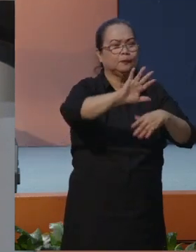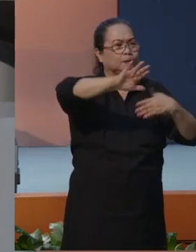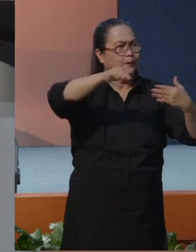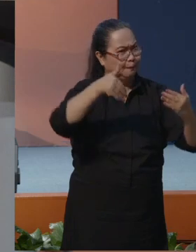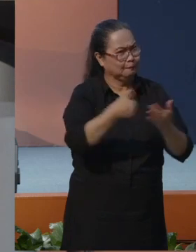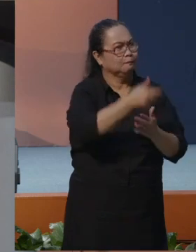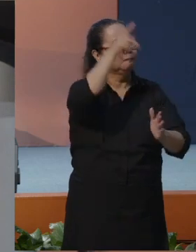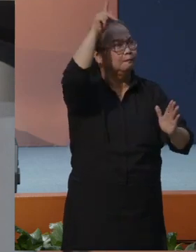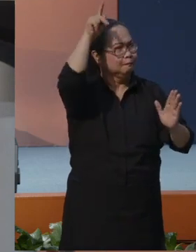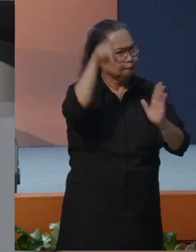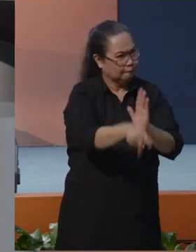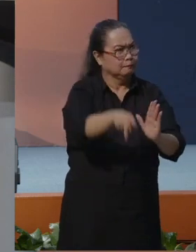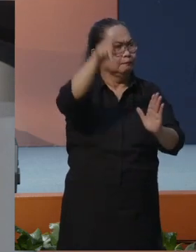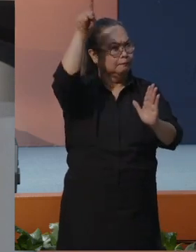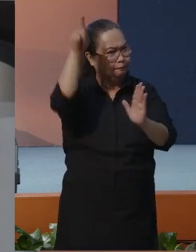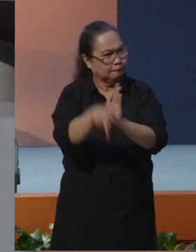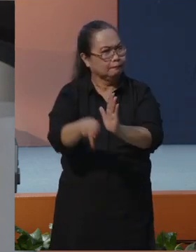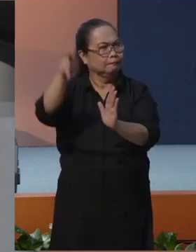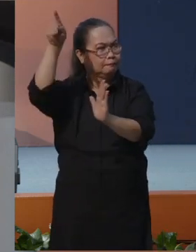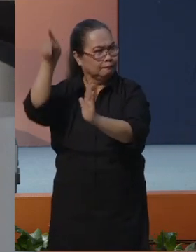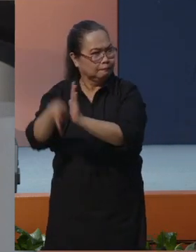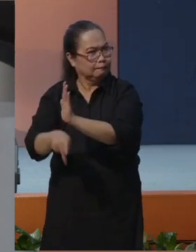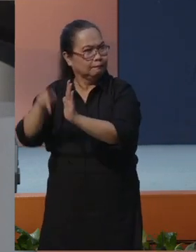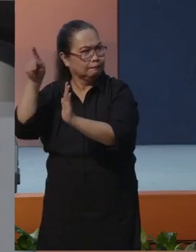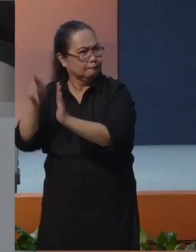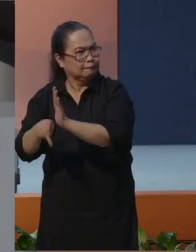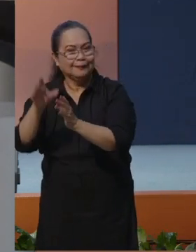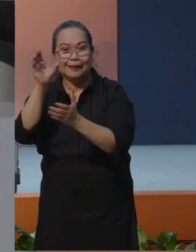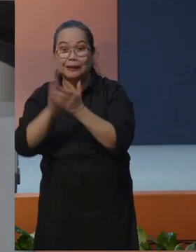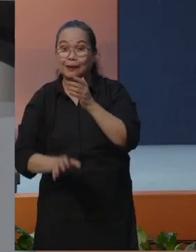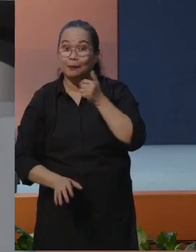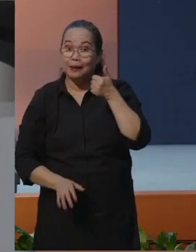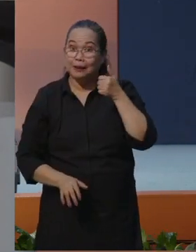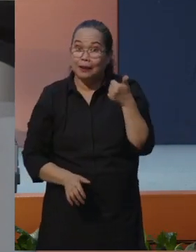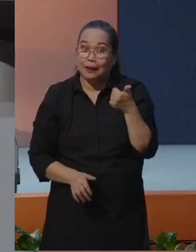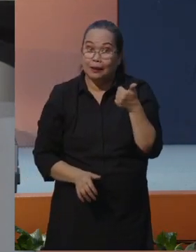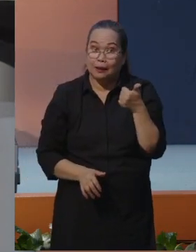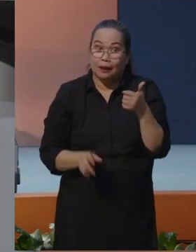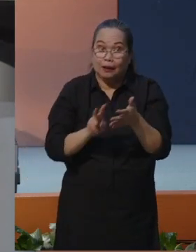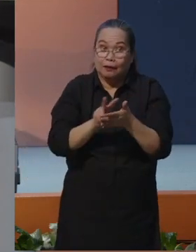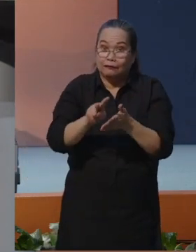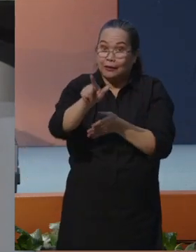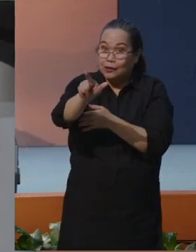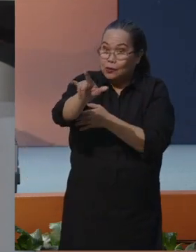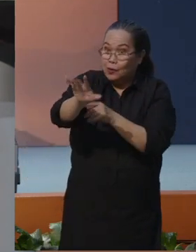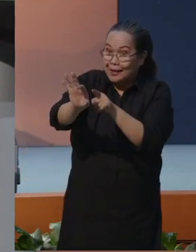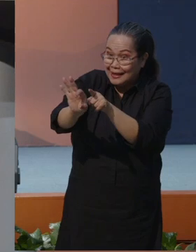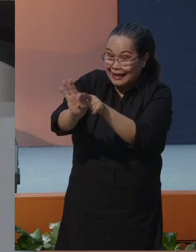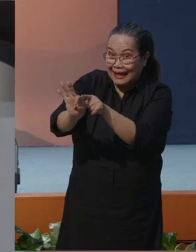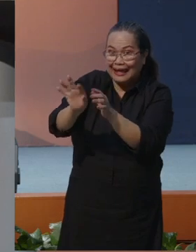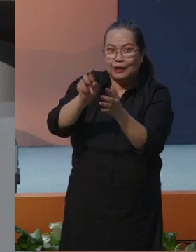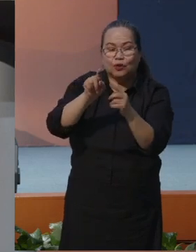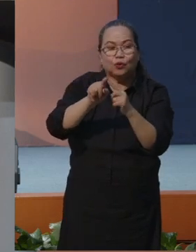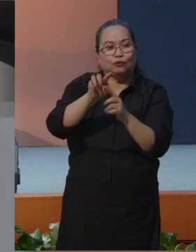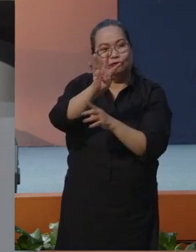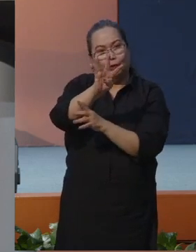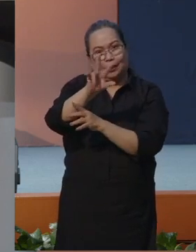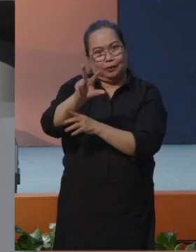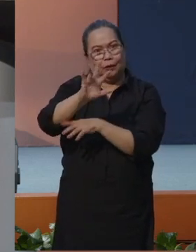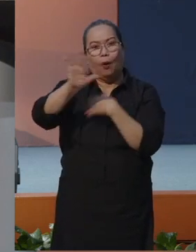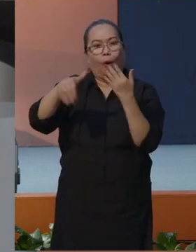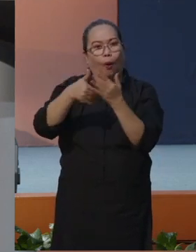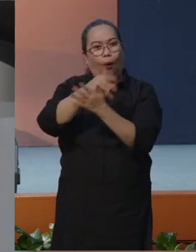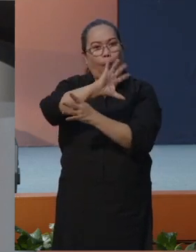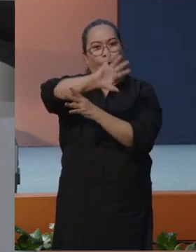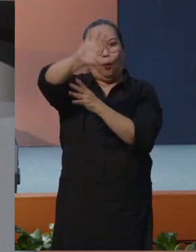So paulit-ulit po yon sa chapter 10. From verse 29 hanggang 43. Kumpleto